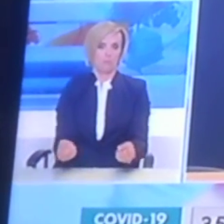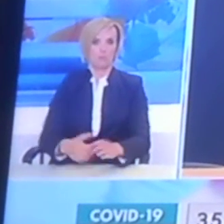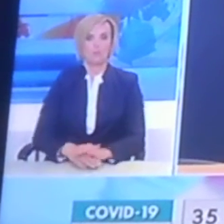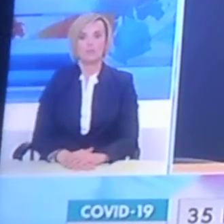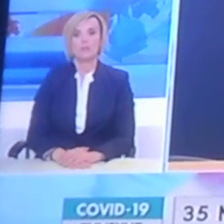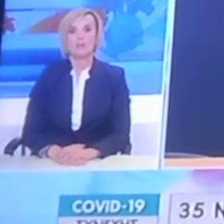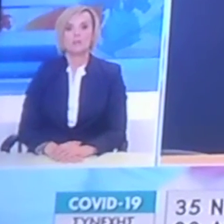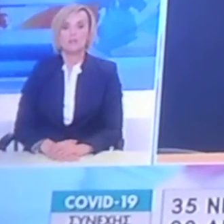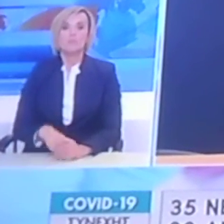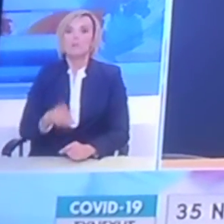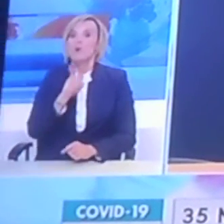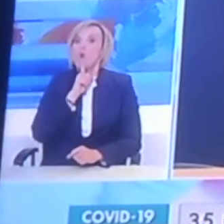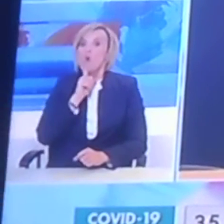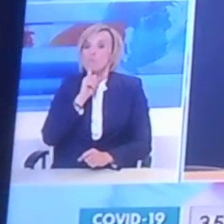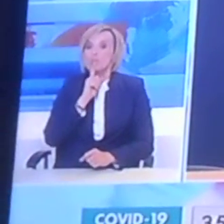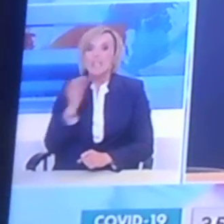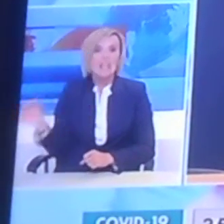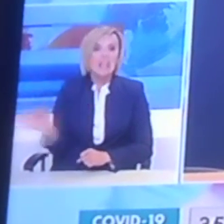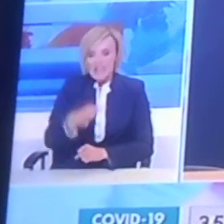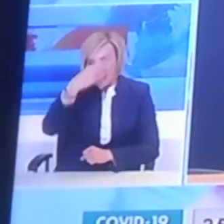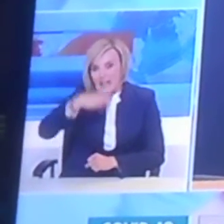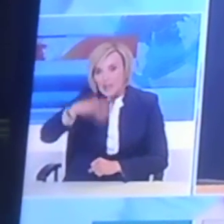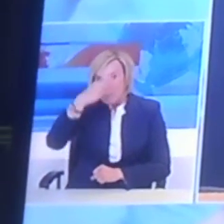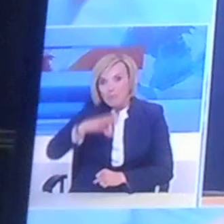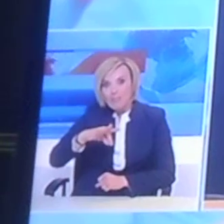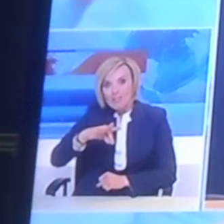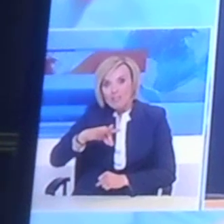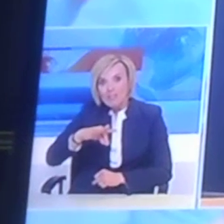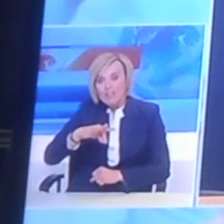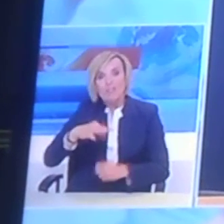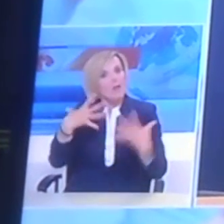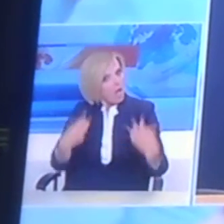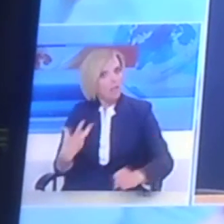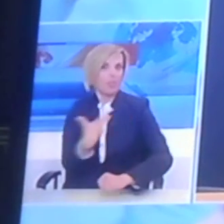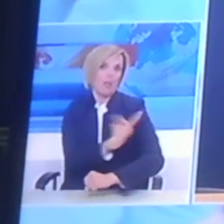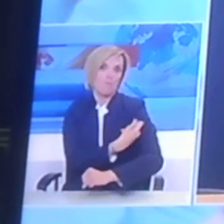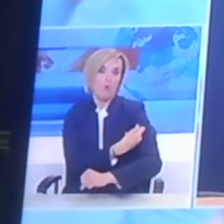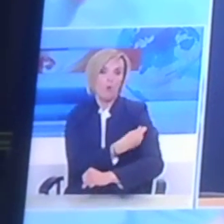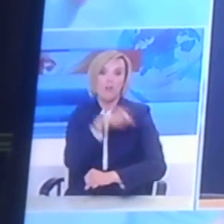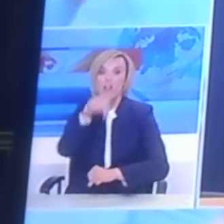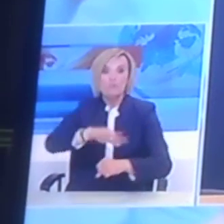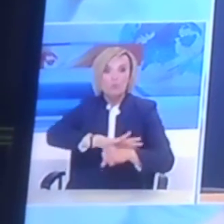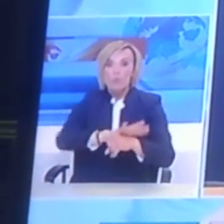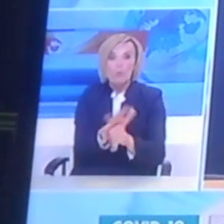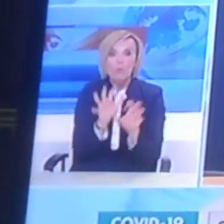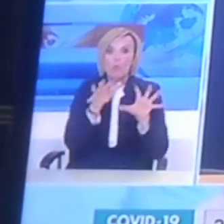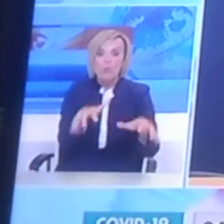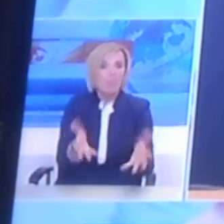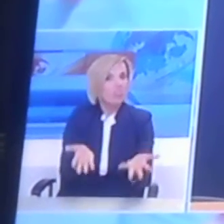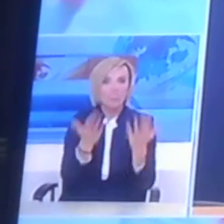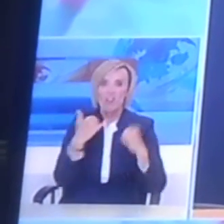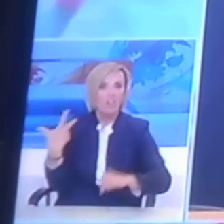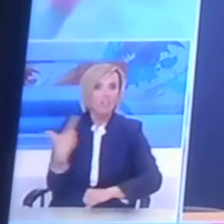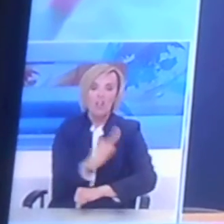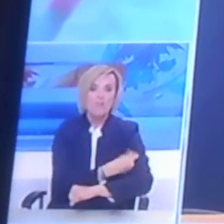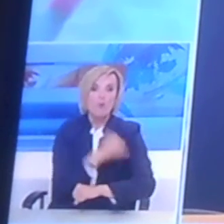Το ίδιο λέμε για τη γρήπη, αλλά εδώ δεν υπάρχει εμβόλιο προς το παρόν. Δεν υπάρχει έγκυρη και τεκμηριωμένη